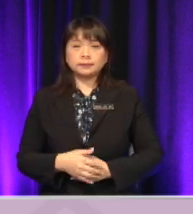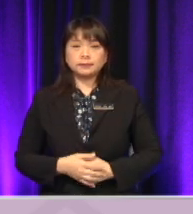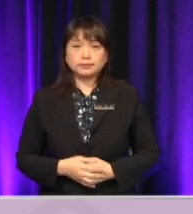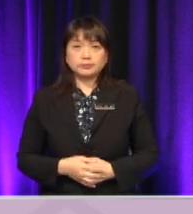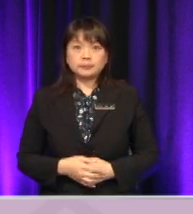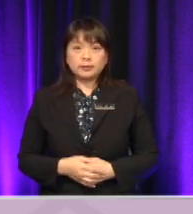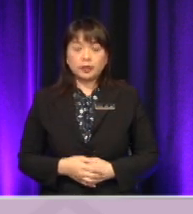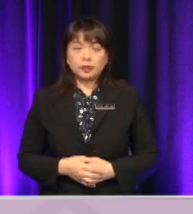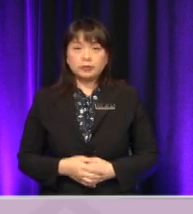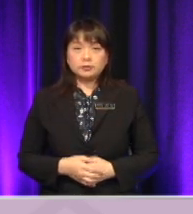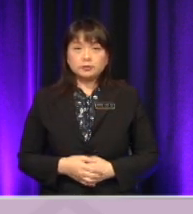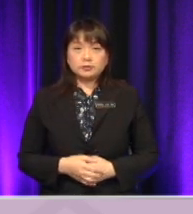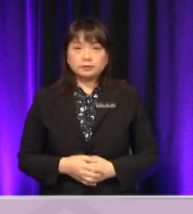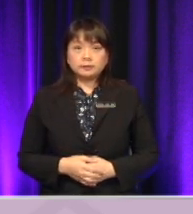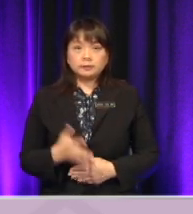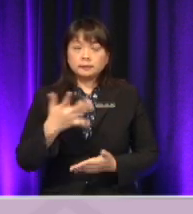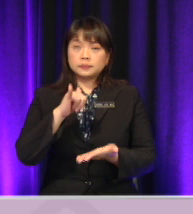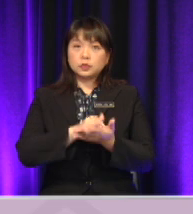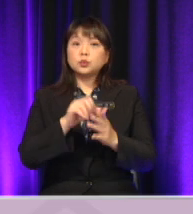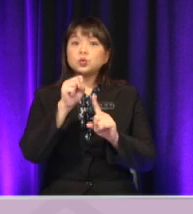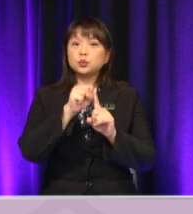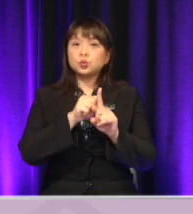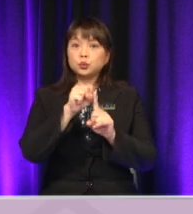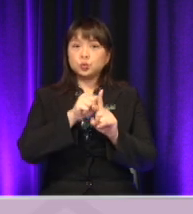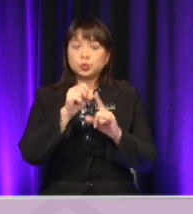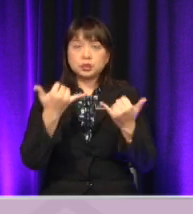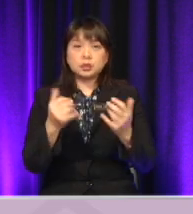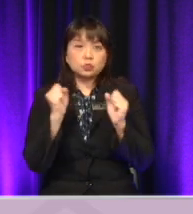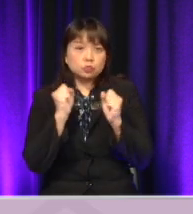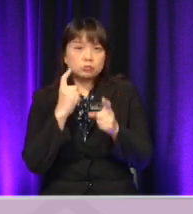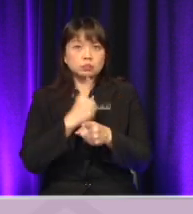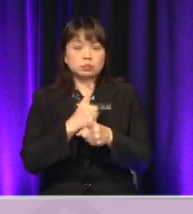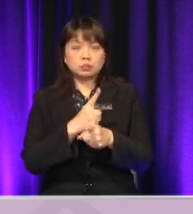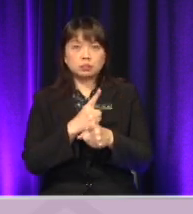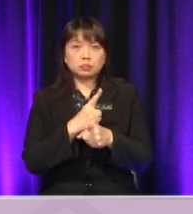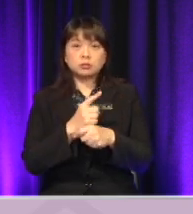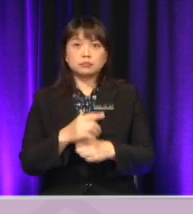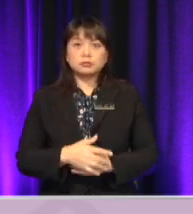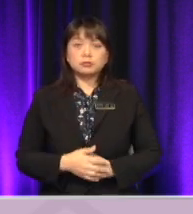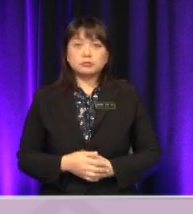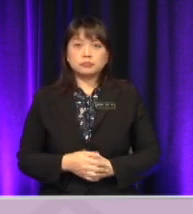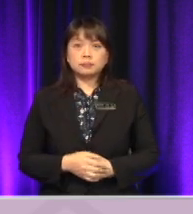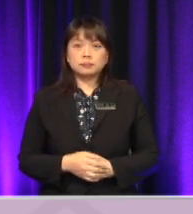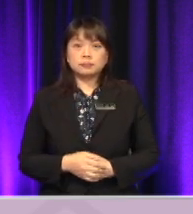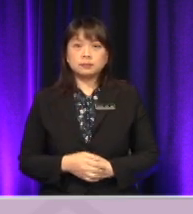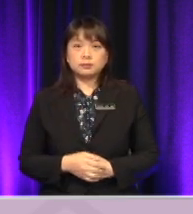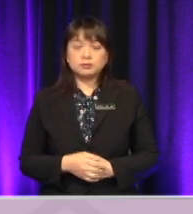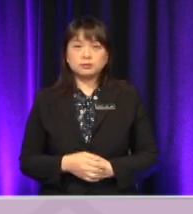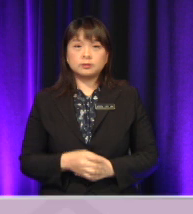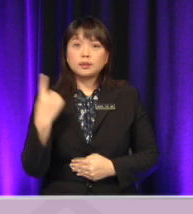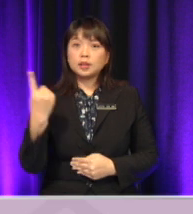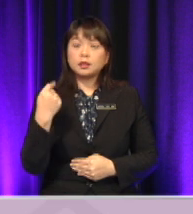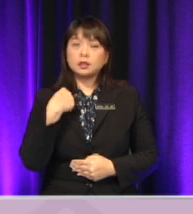kecil. Kemudian yang seterusnya iaitu suhu. Sekarang sejuk kan, Hanif? Sekarang sejuk, cikgu. Okey, musim sejuk sekarang kita. Okey. Yeah. Okey, selalu kita